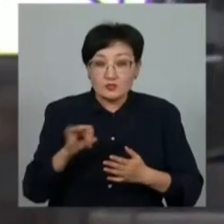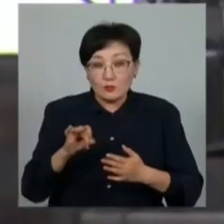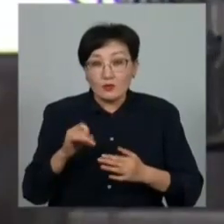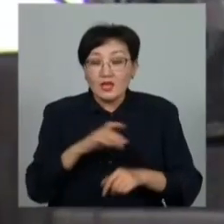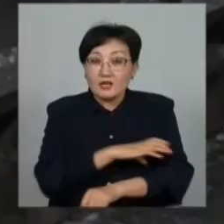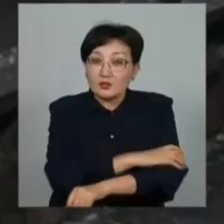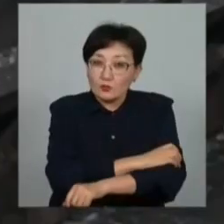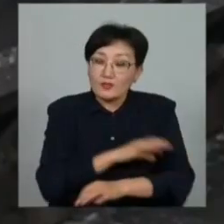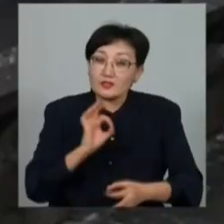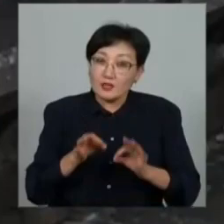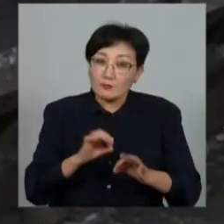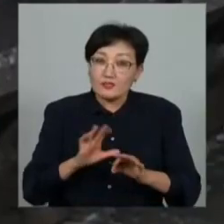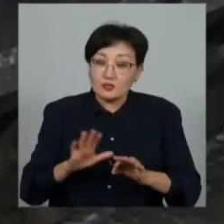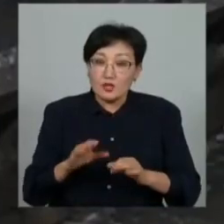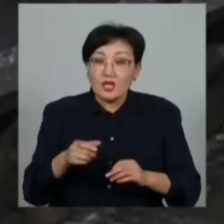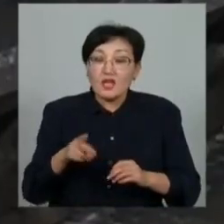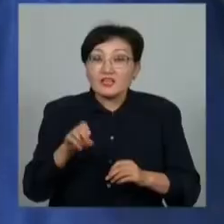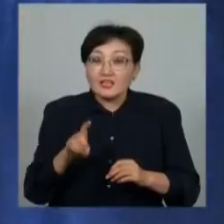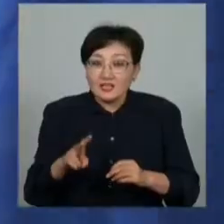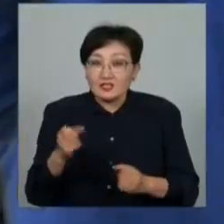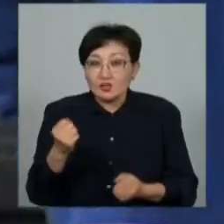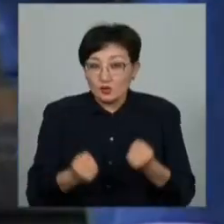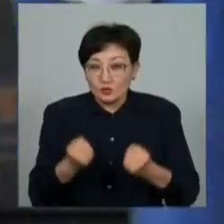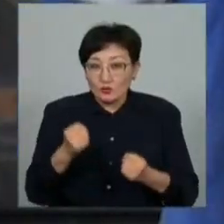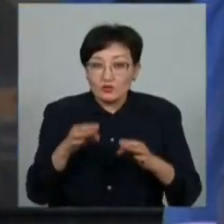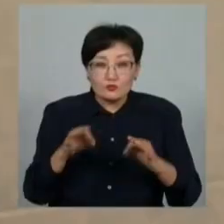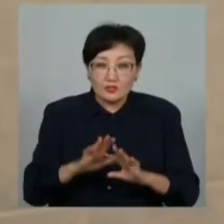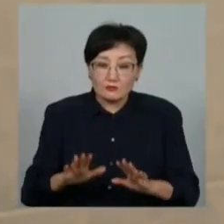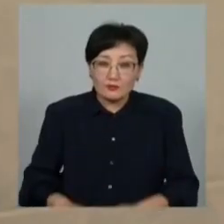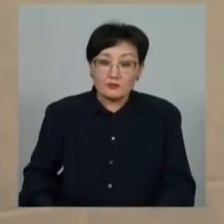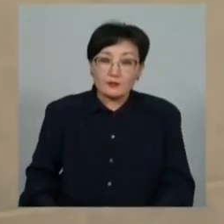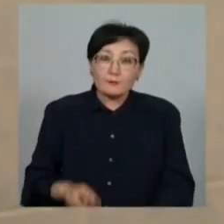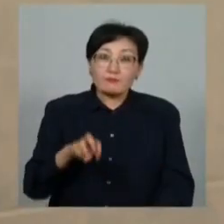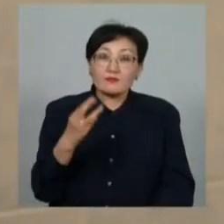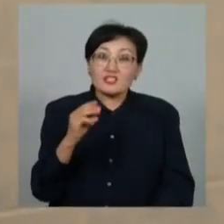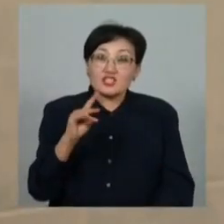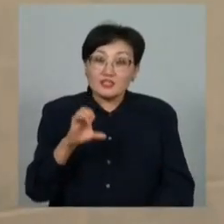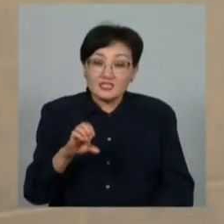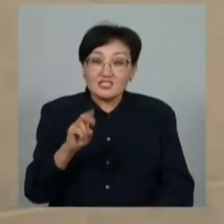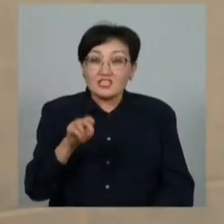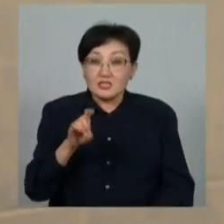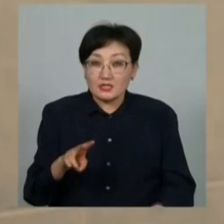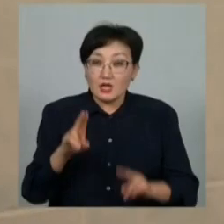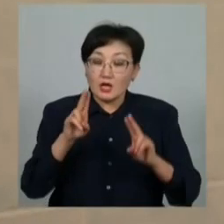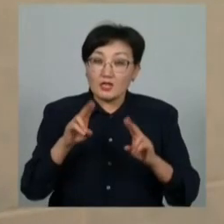қан қысымы қалыпты болмаса да кран айдауға рұқсат етілмейді екен. Машинист краны болудың талабына